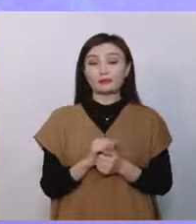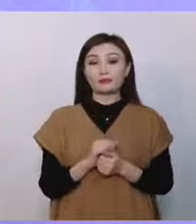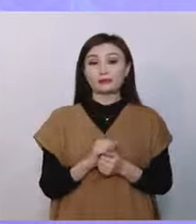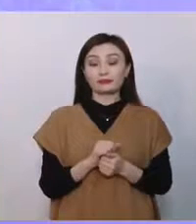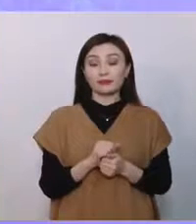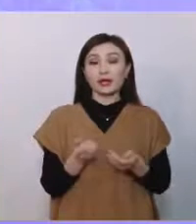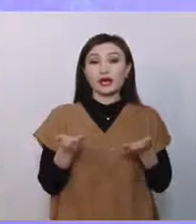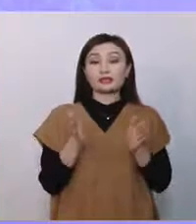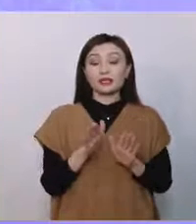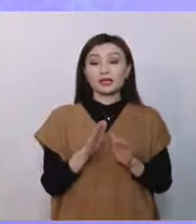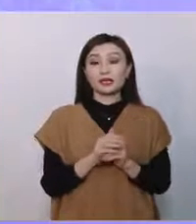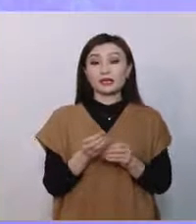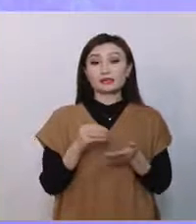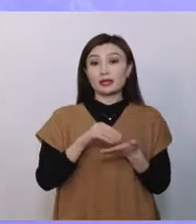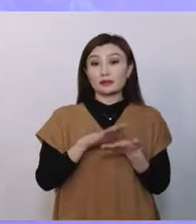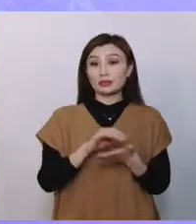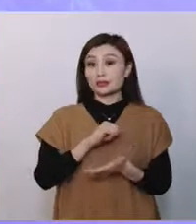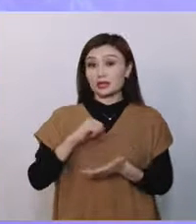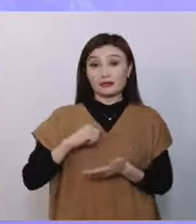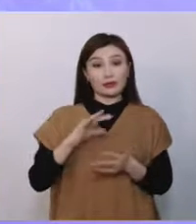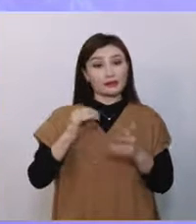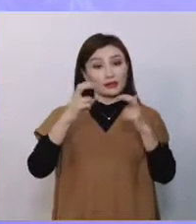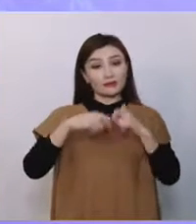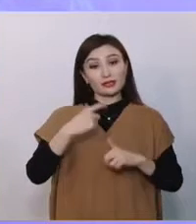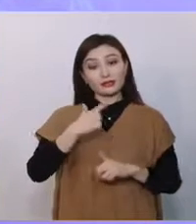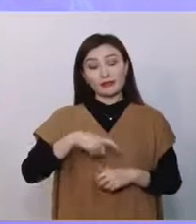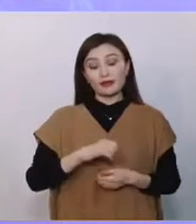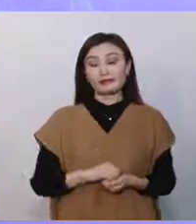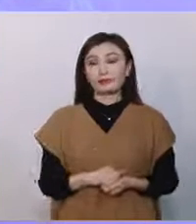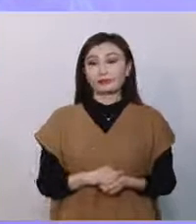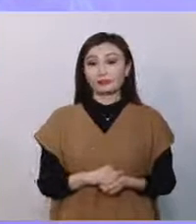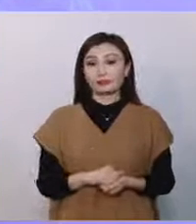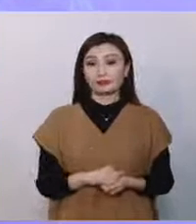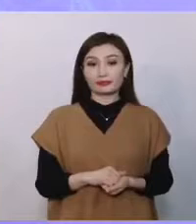остальные числа запишите сами и проверьте себя